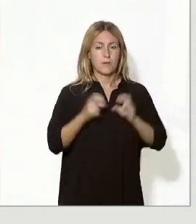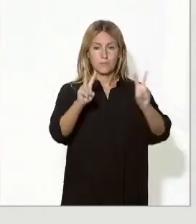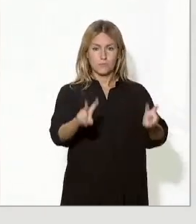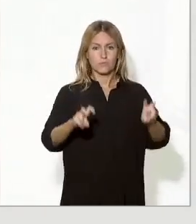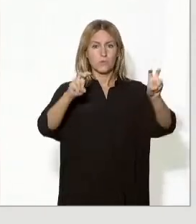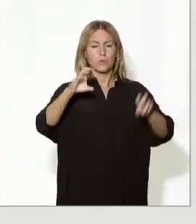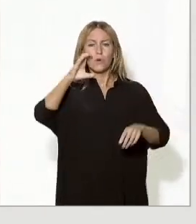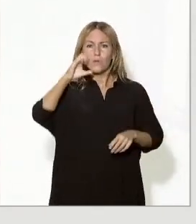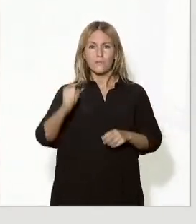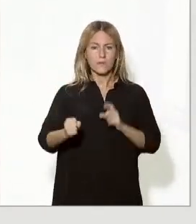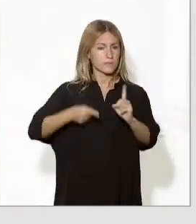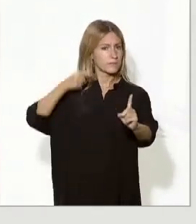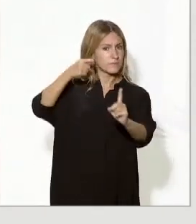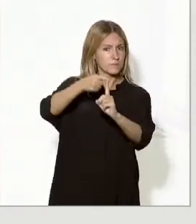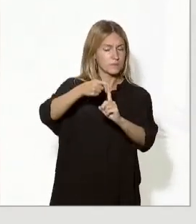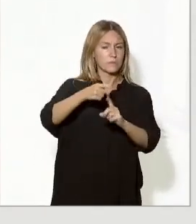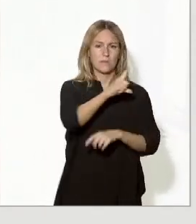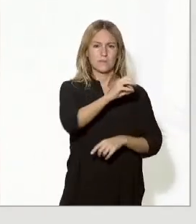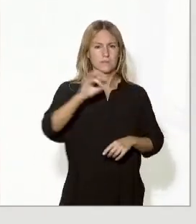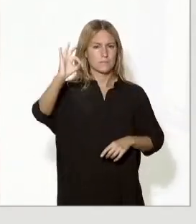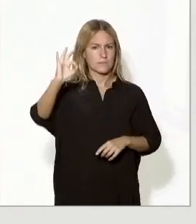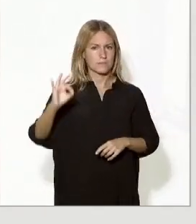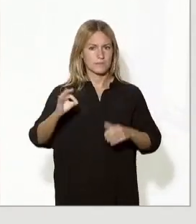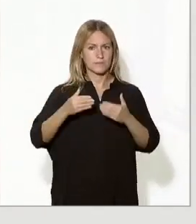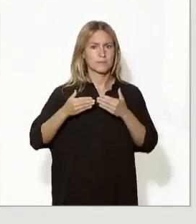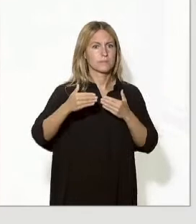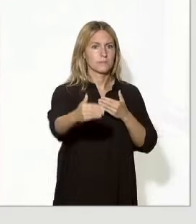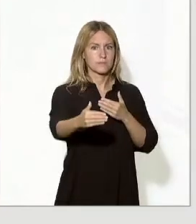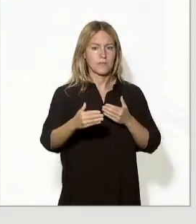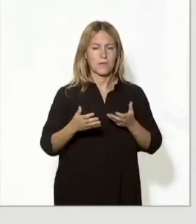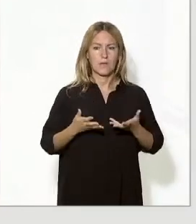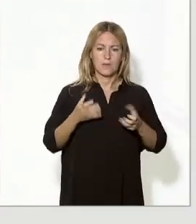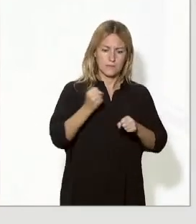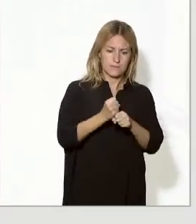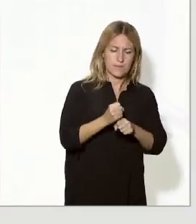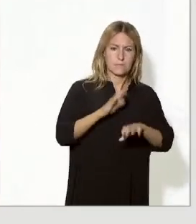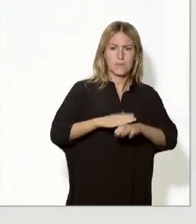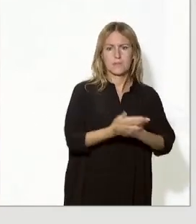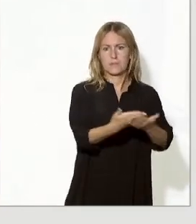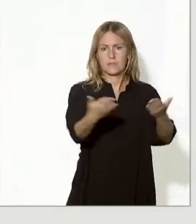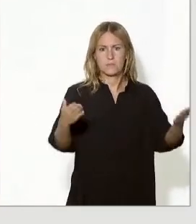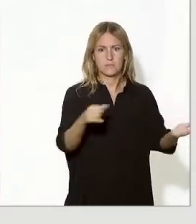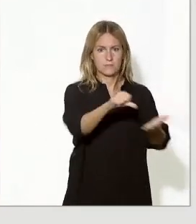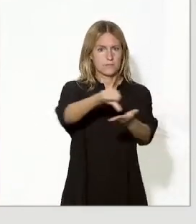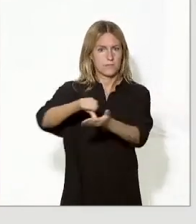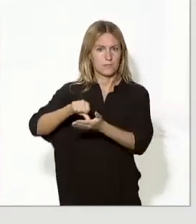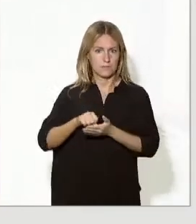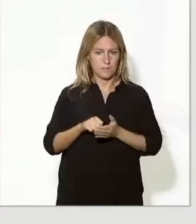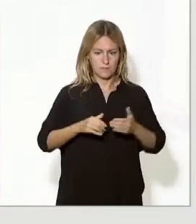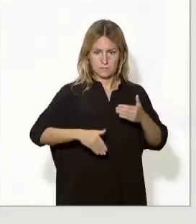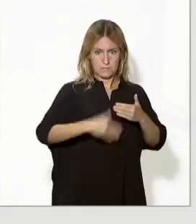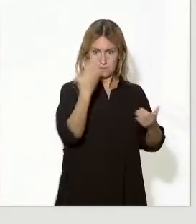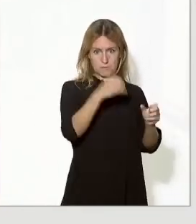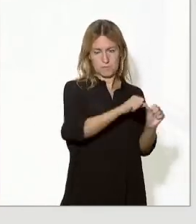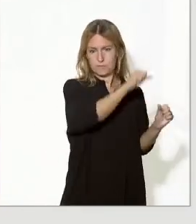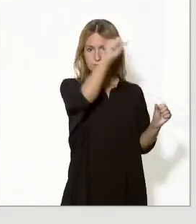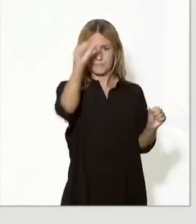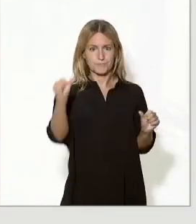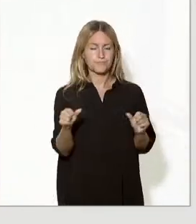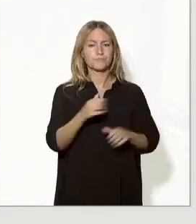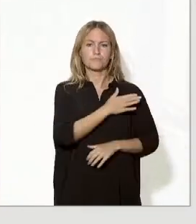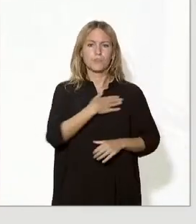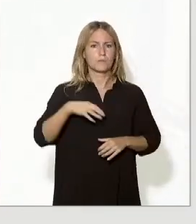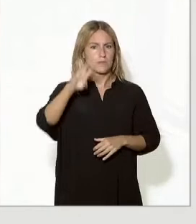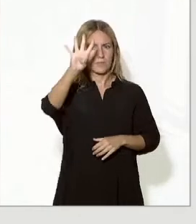nou govern que es dedicarà 100% a servir a la ciutadania des del primer minut. Volem construir una Catalunya més